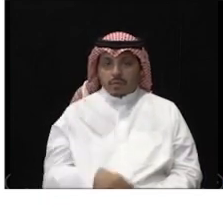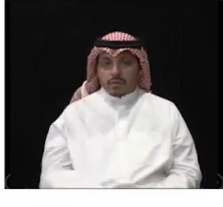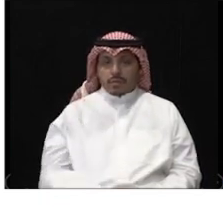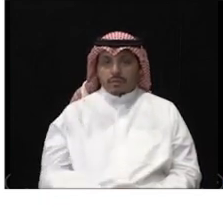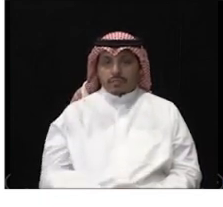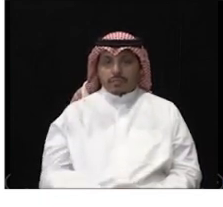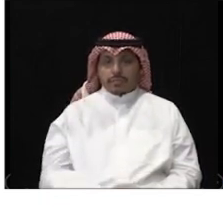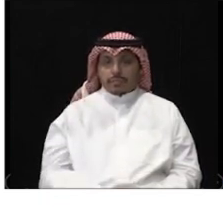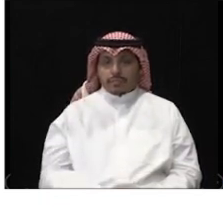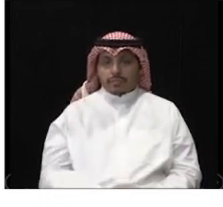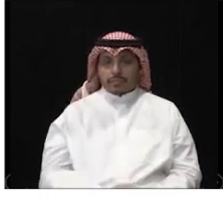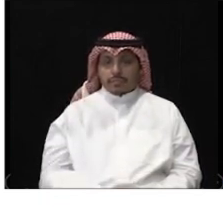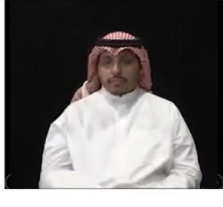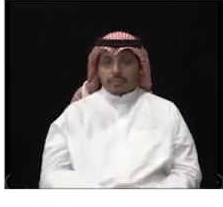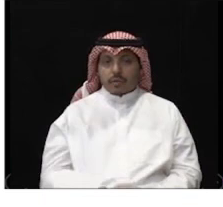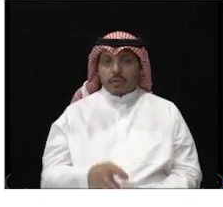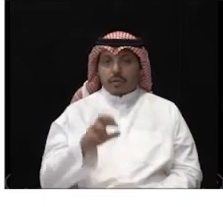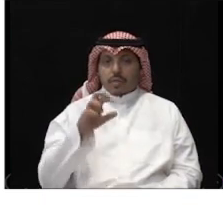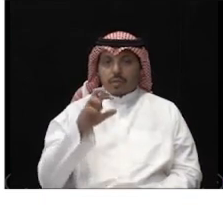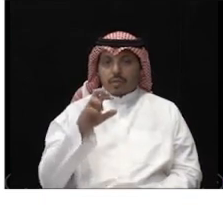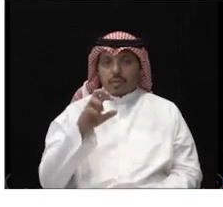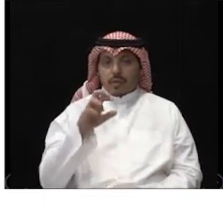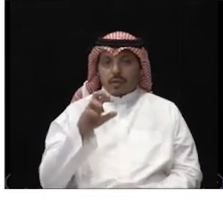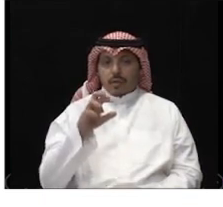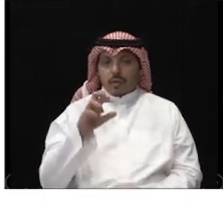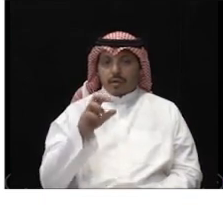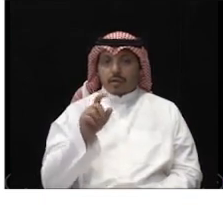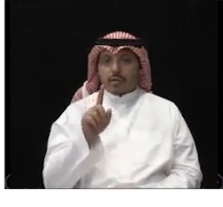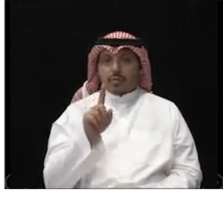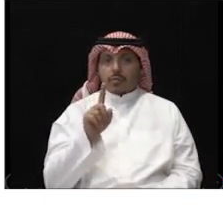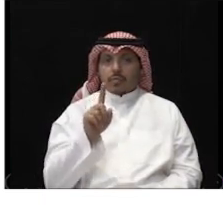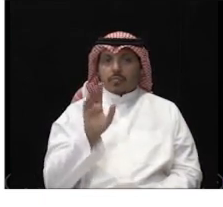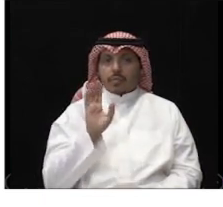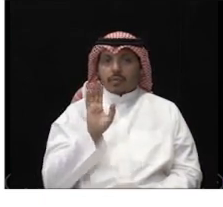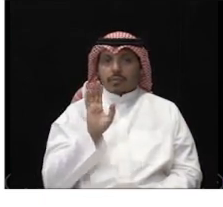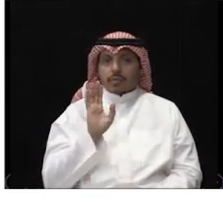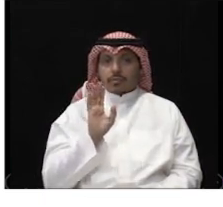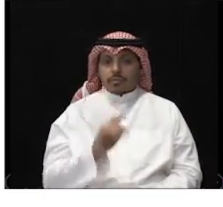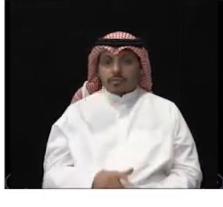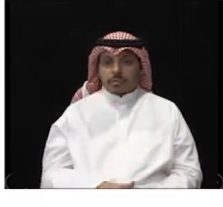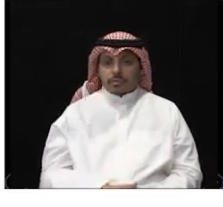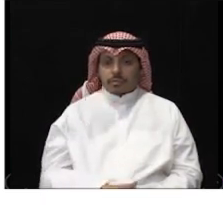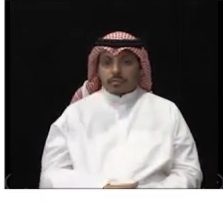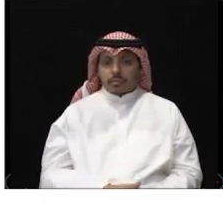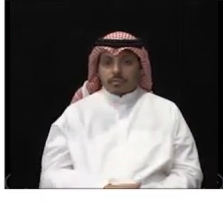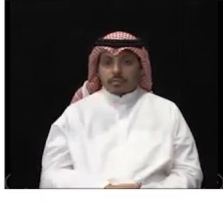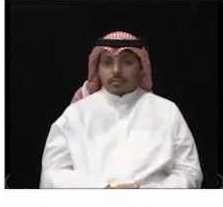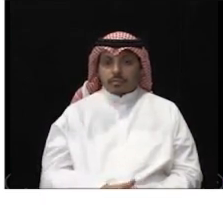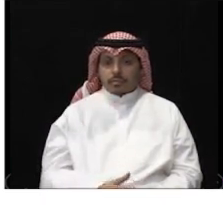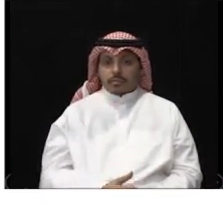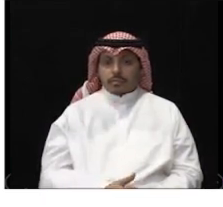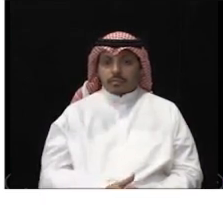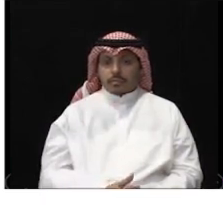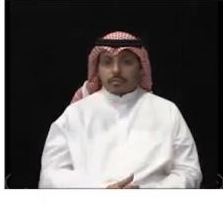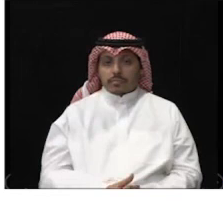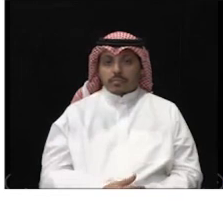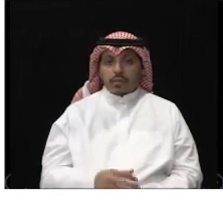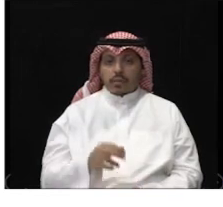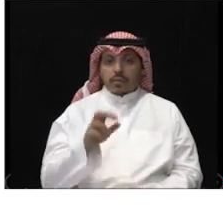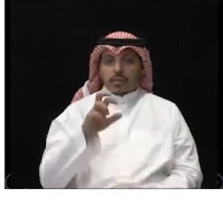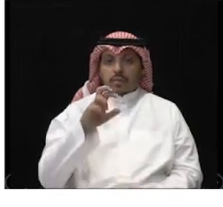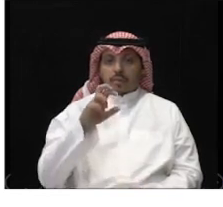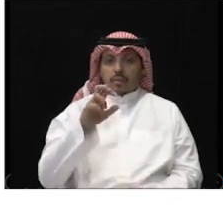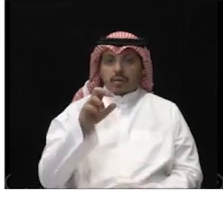لماذا؟ لأن الذا ليس لها إلا يد واحدة. أحسنتم. وهنا الذا في آخر